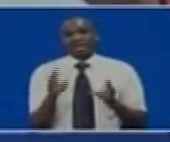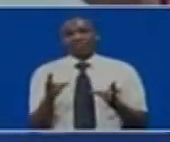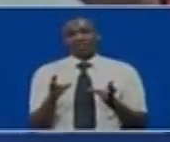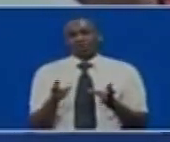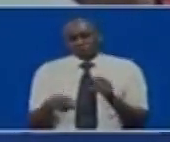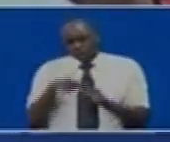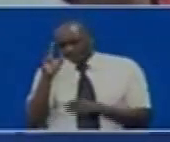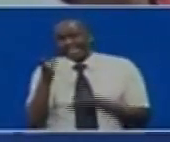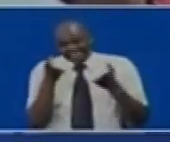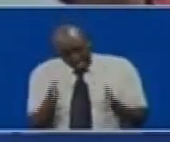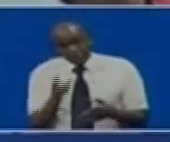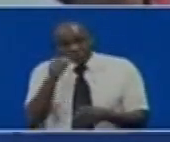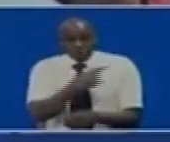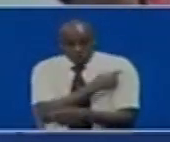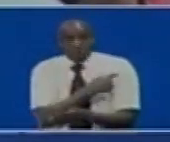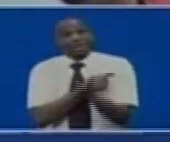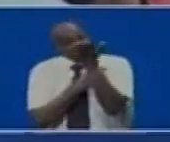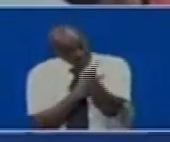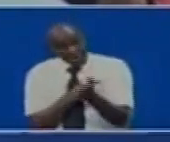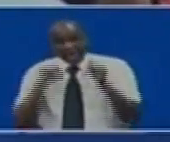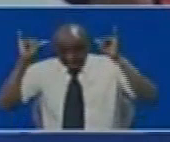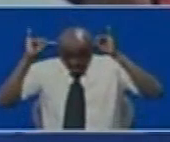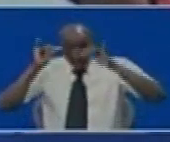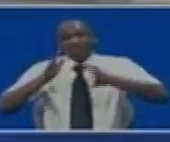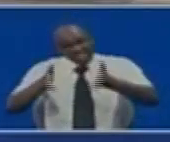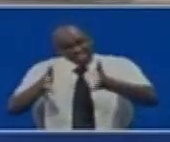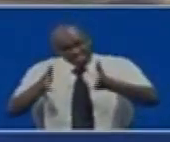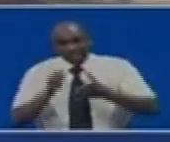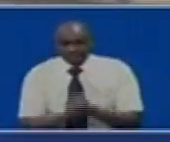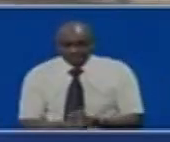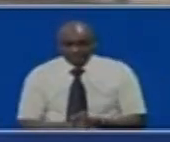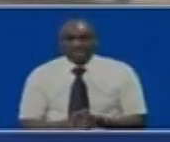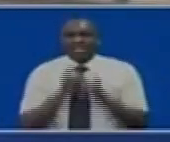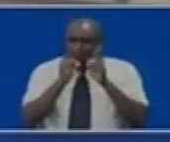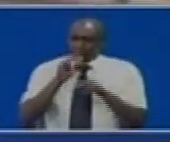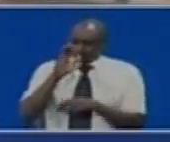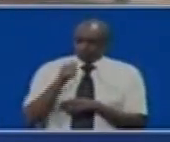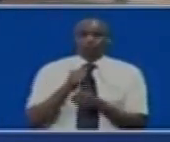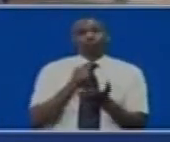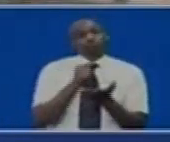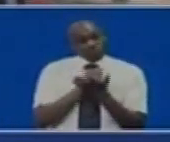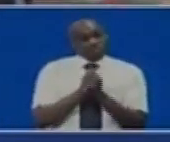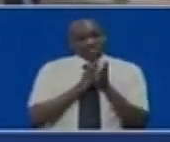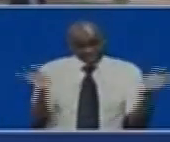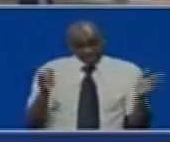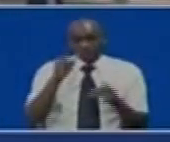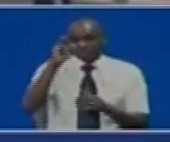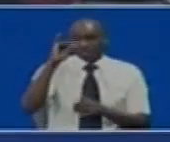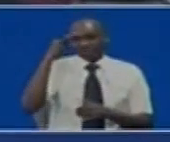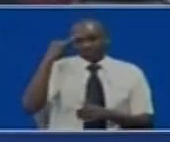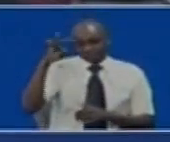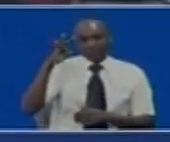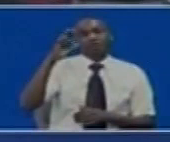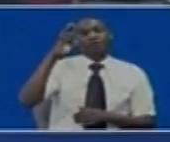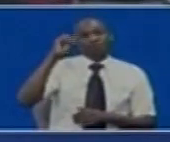hii tunaona daktari anapitia kuona mnyama wakati uko hai. Ripoti ya huko pia imeangazia mfumo wa IFMIS, huku